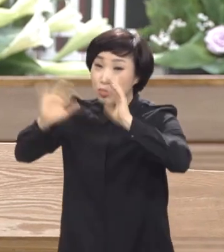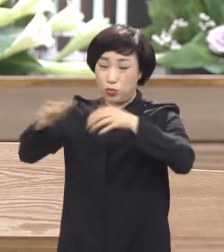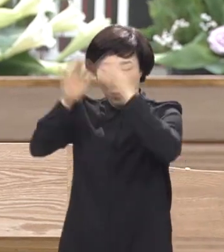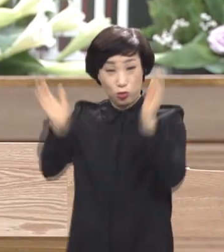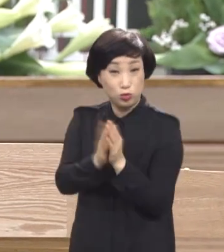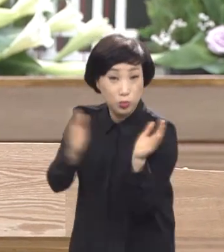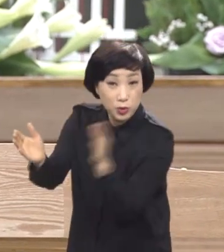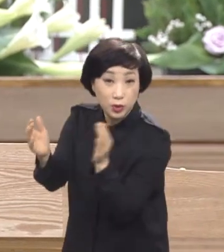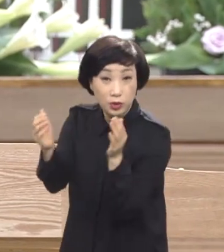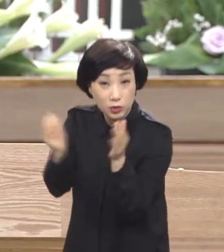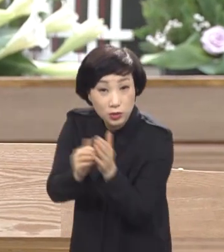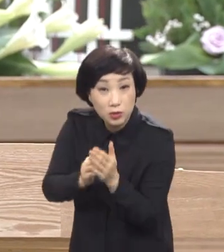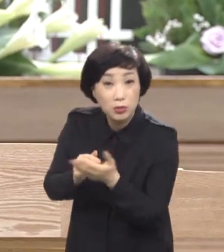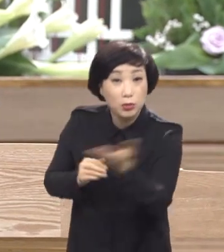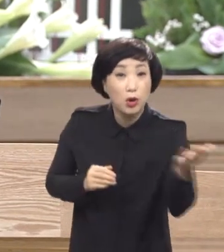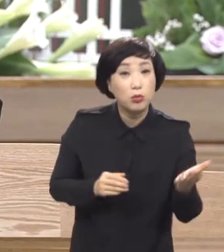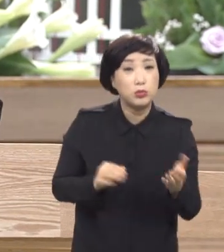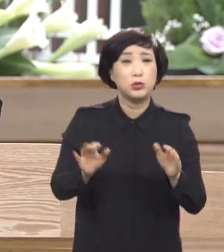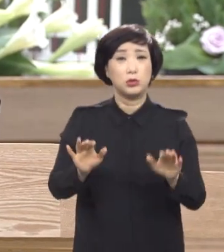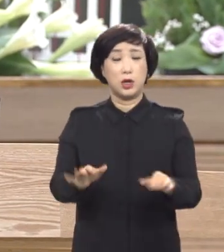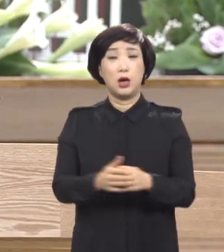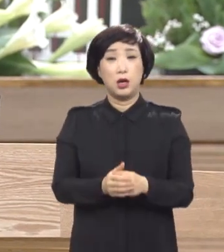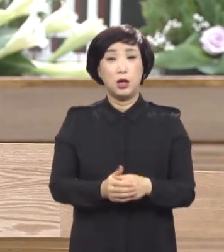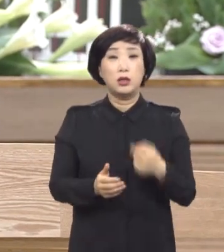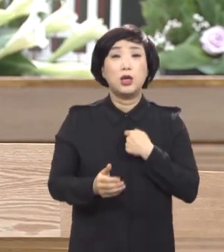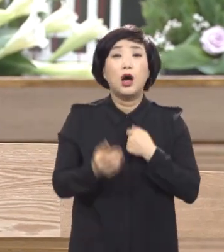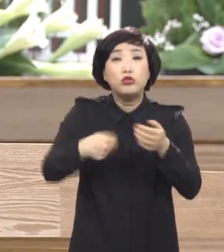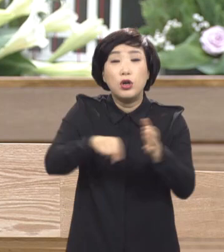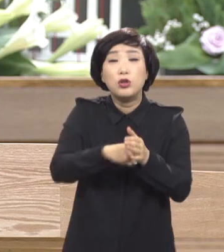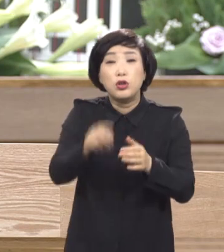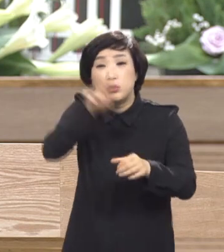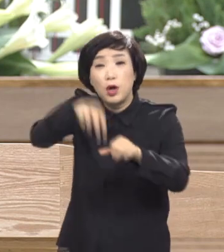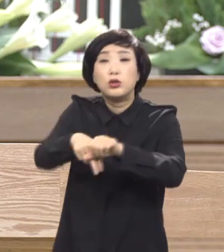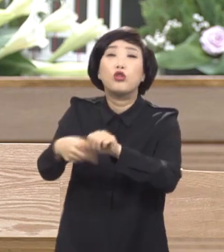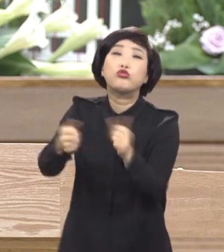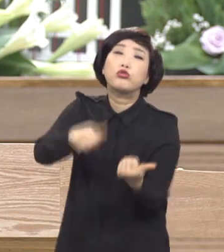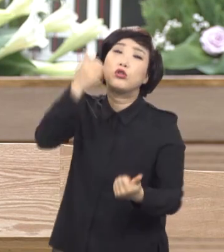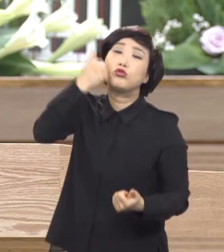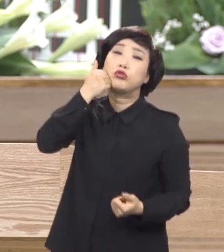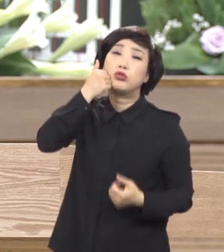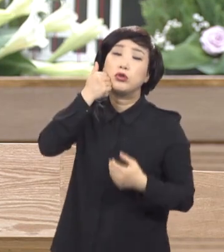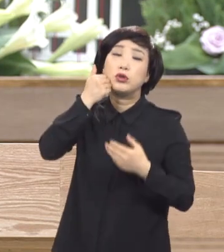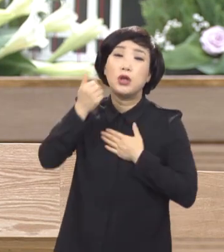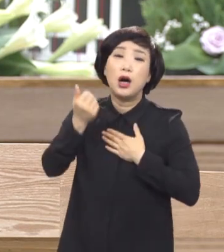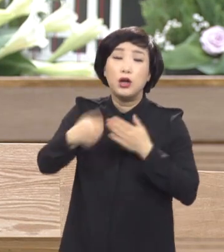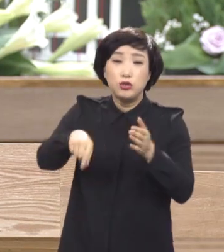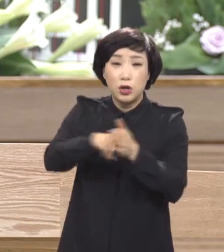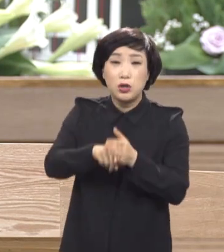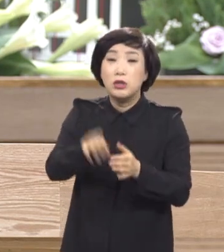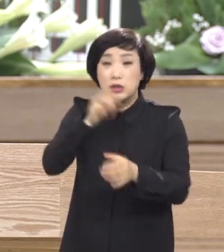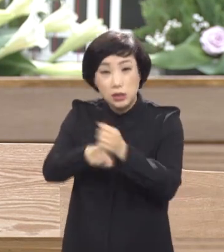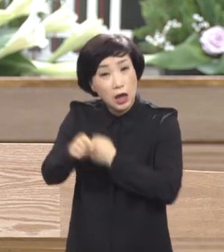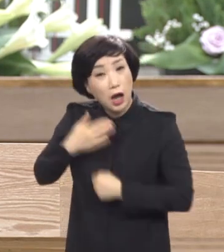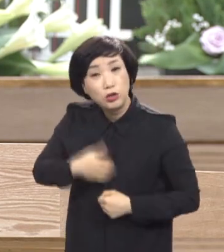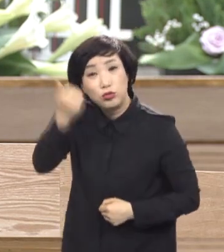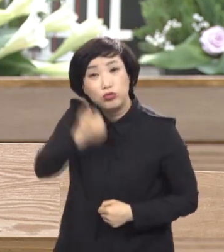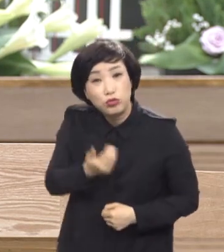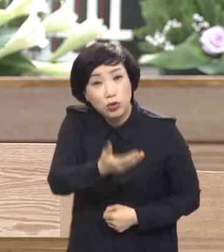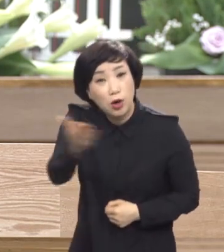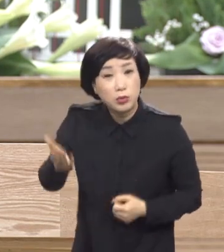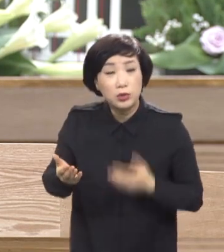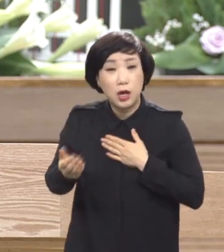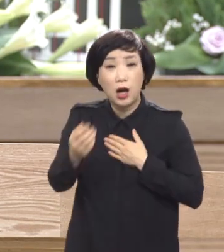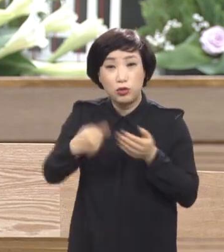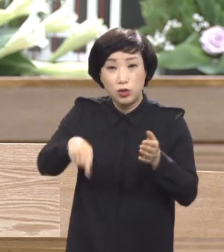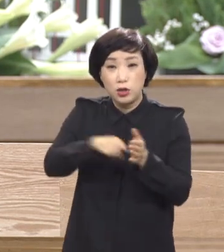않느냐 여러분들이요 누가 날 위해 죽어졌으며 누가 날 위해 진리를 알게 했으며 누가 날